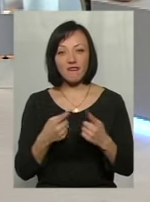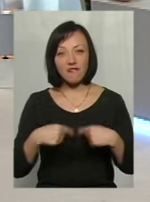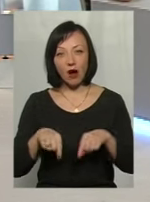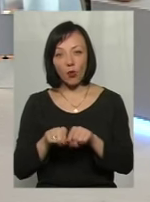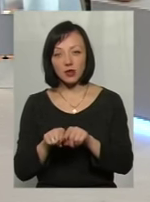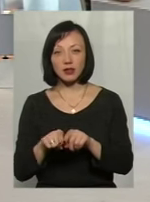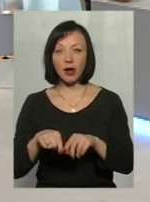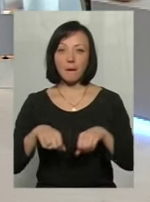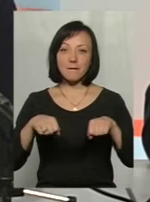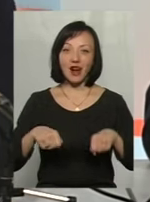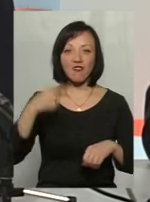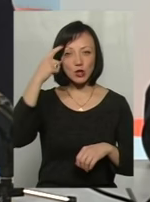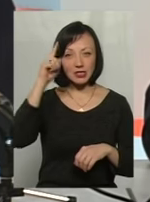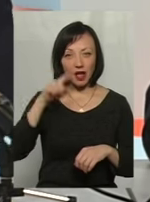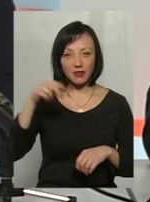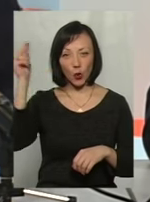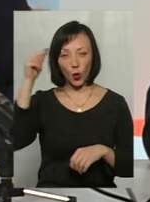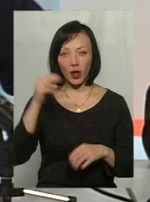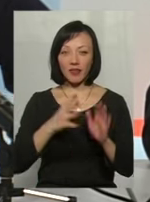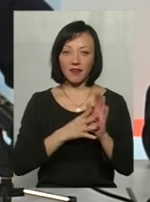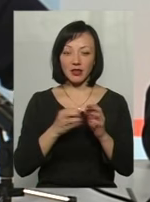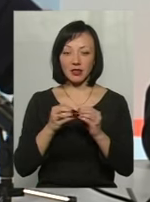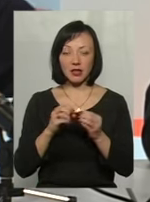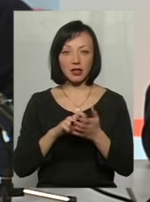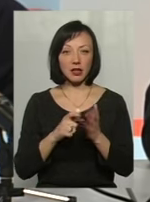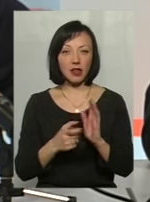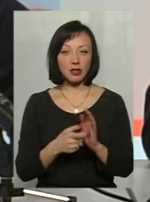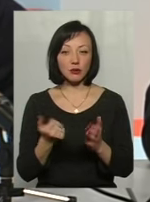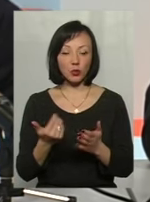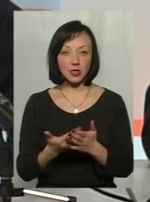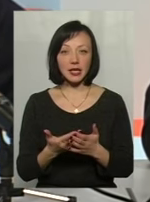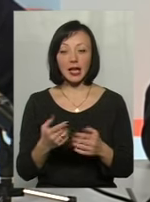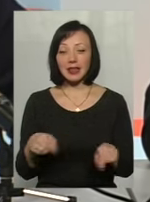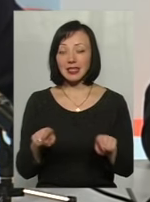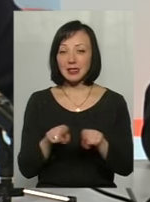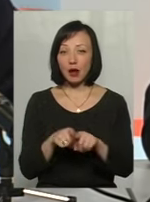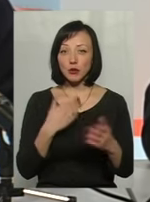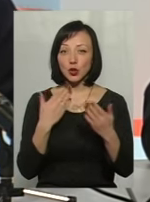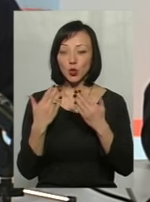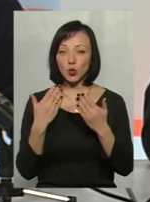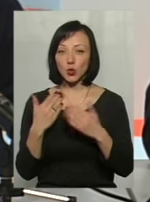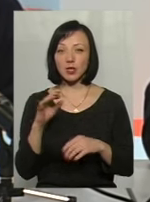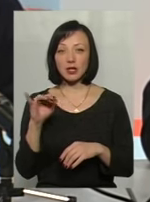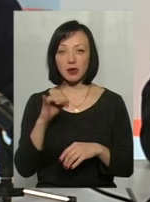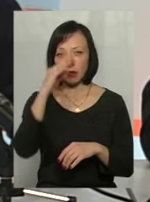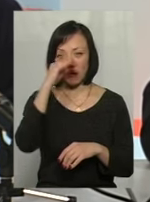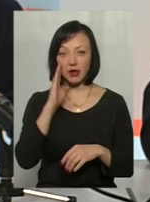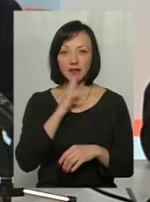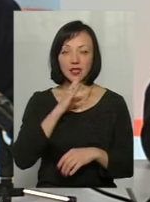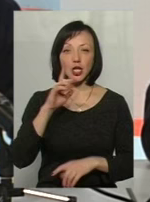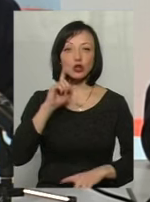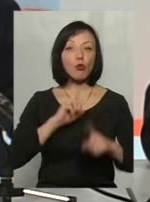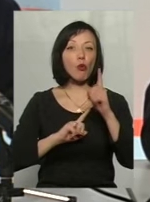на уроках правознавства, на жаль, це лише тільки 9 і 10 клас. Ось. Те ж саме стосується і, скажімо, батьківських